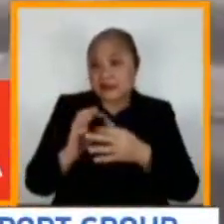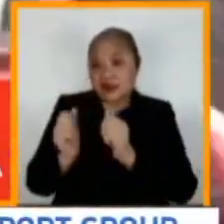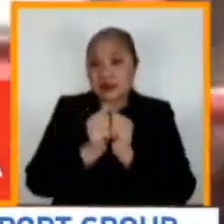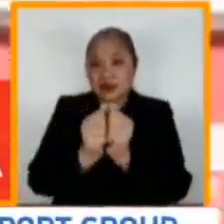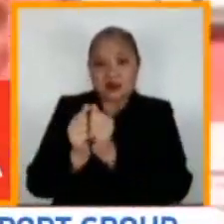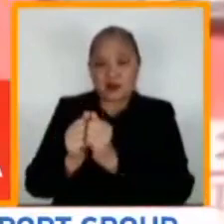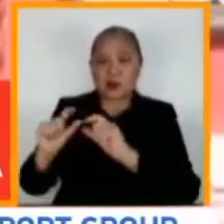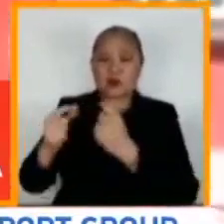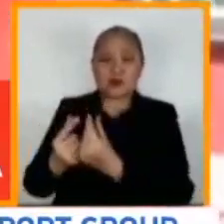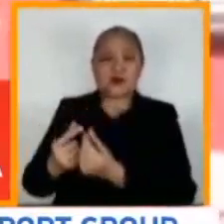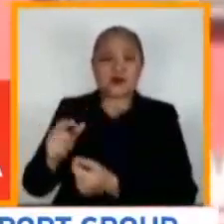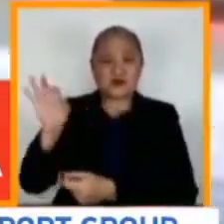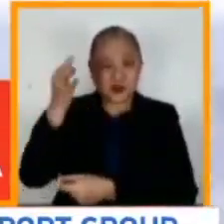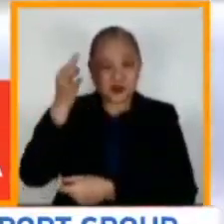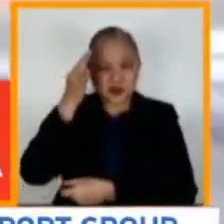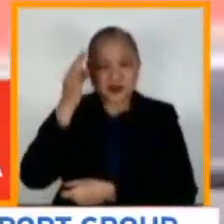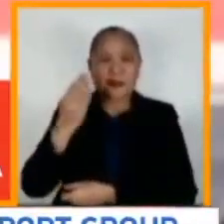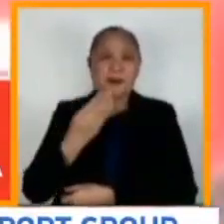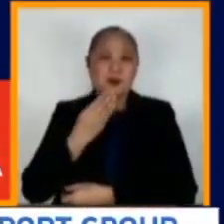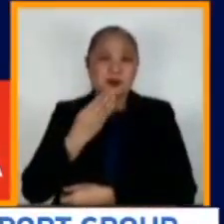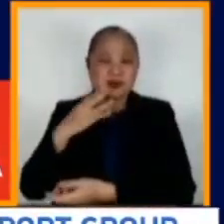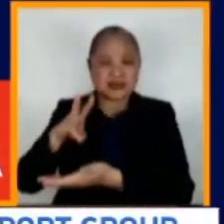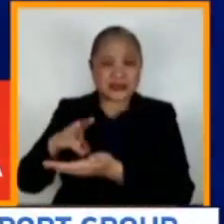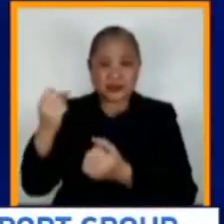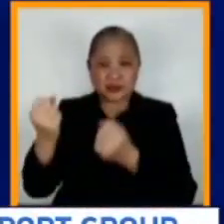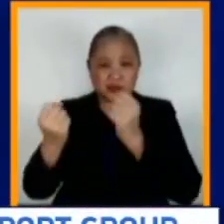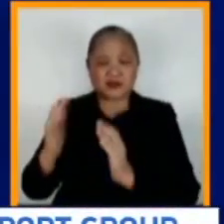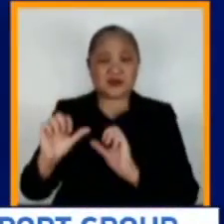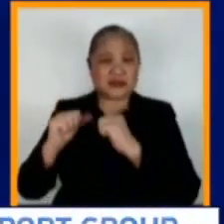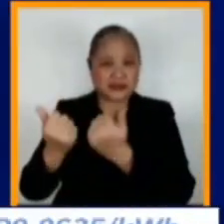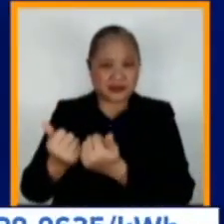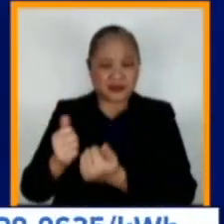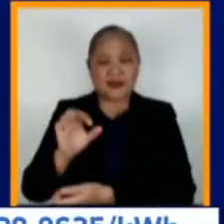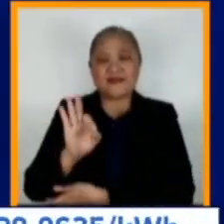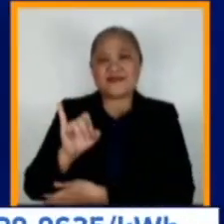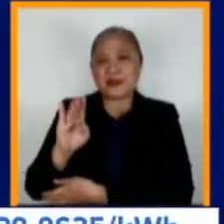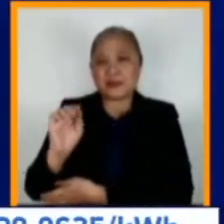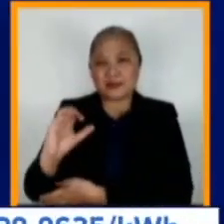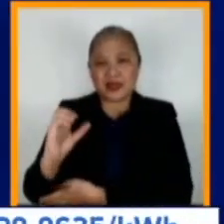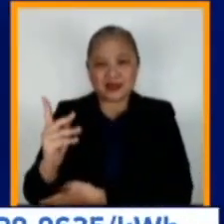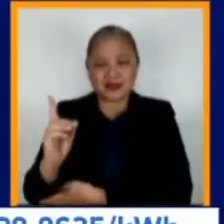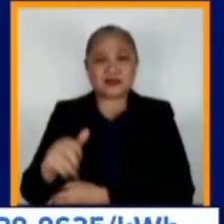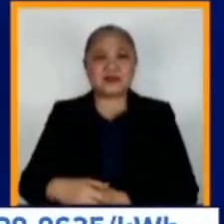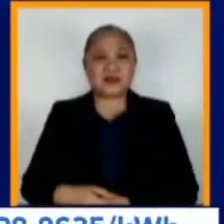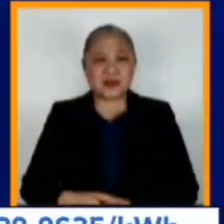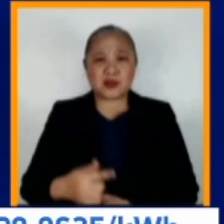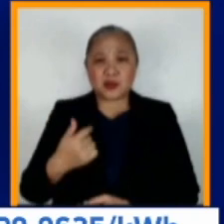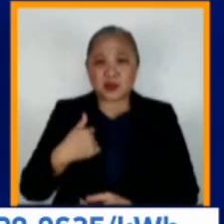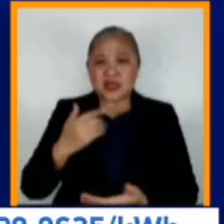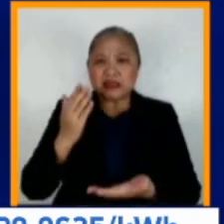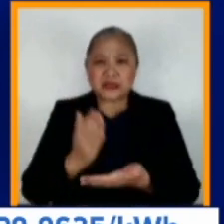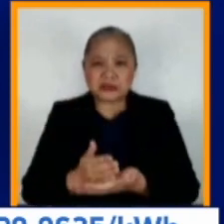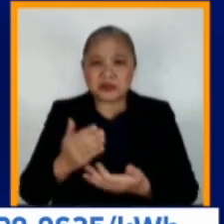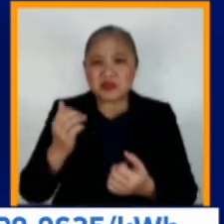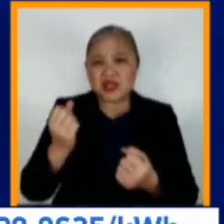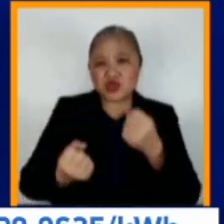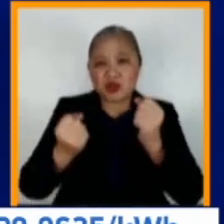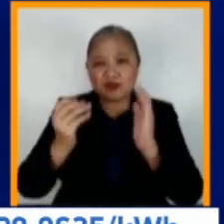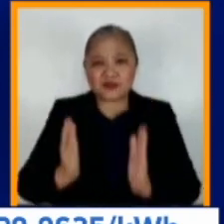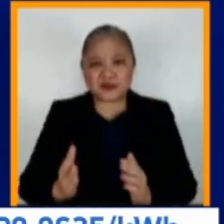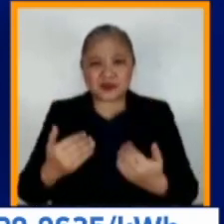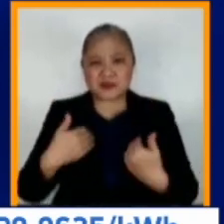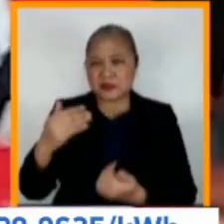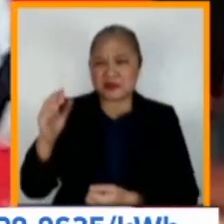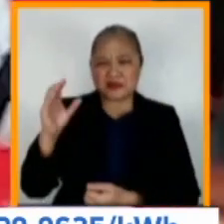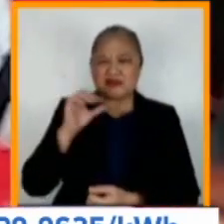City Drivers Association o FEBACDA. Wala tanta pa nga ang mga driver na mag-drive, mangita na ang problema,